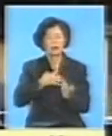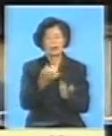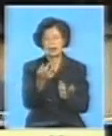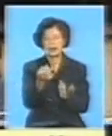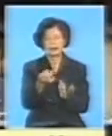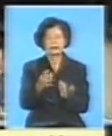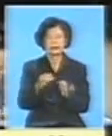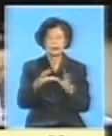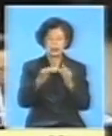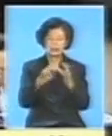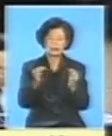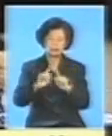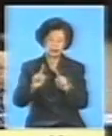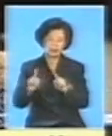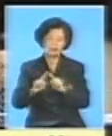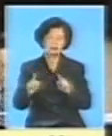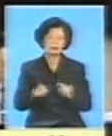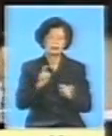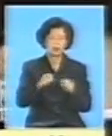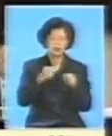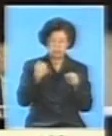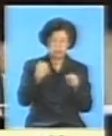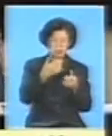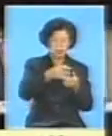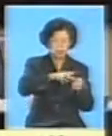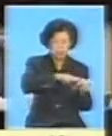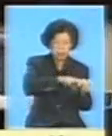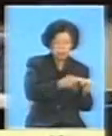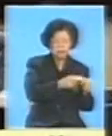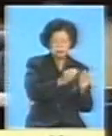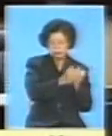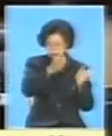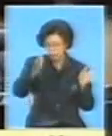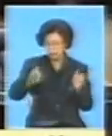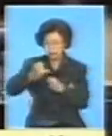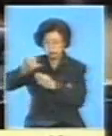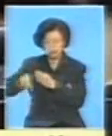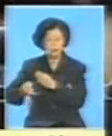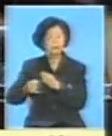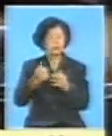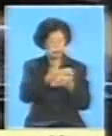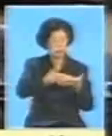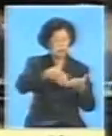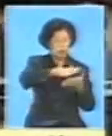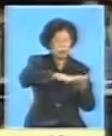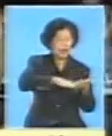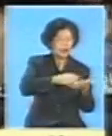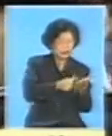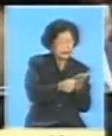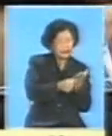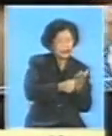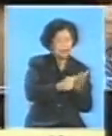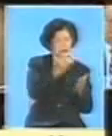รื่องนะครับเพราะนั้นเราก็ต้องวางตั้งแต่ต้นไปจนจบให้ได้ส่วนใหญ่แล้วเราจะวางแผนกันแค่แก้ปัญหาเฉพาะหน้าอ